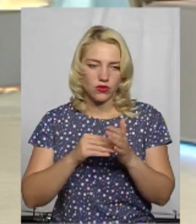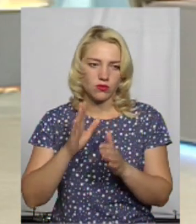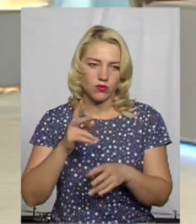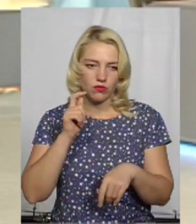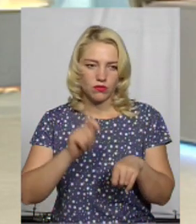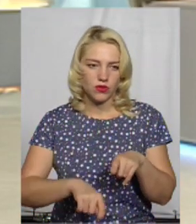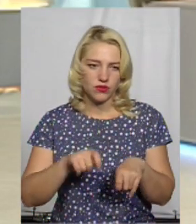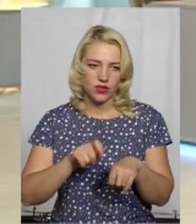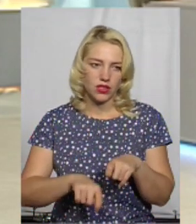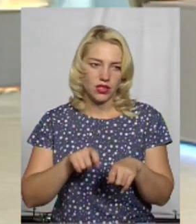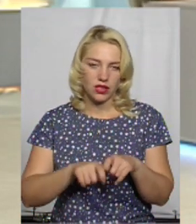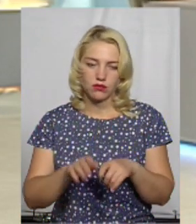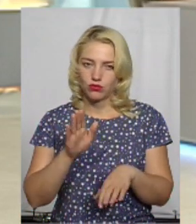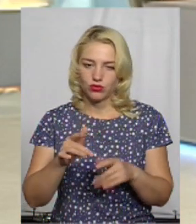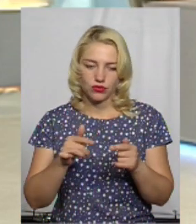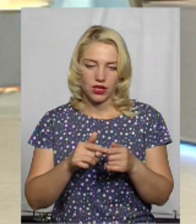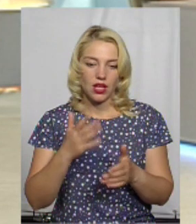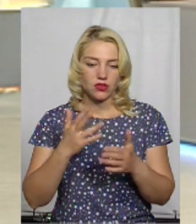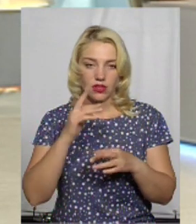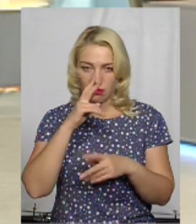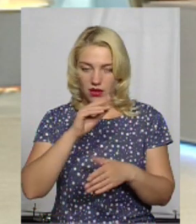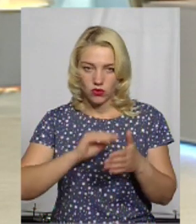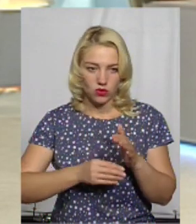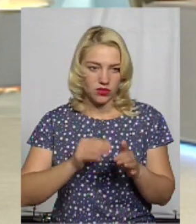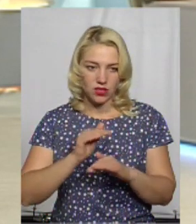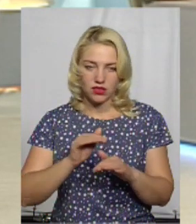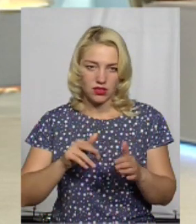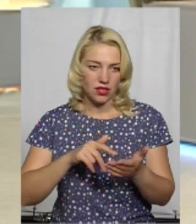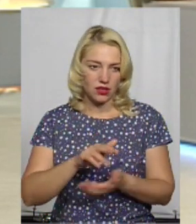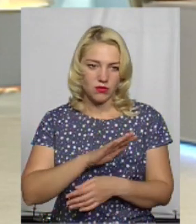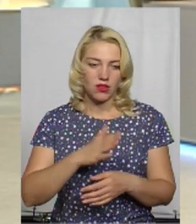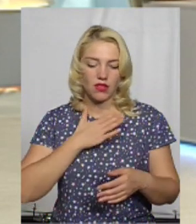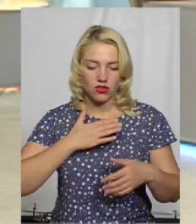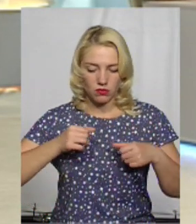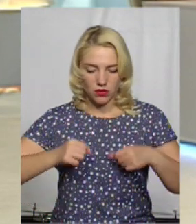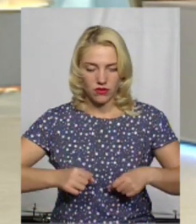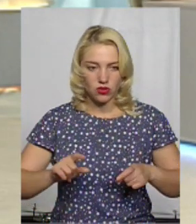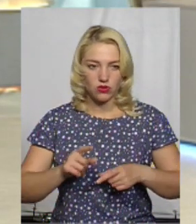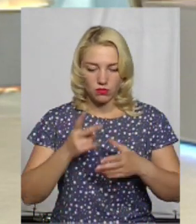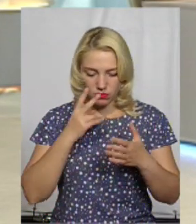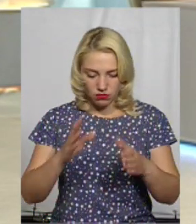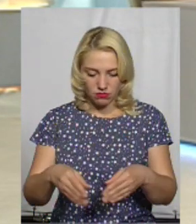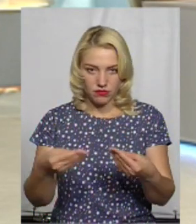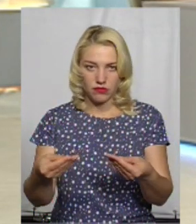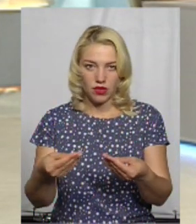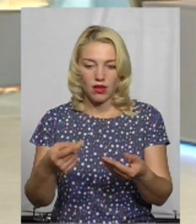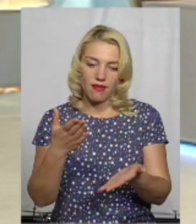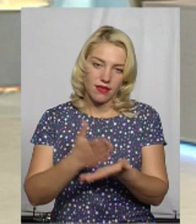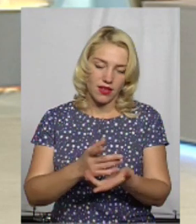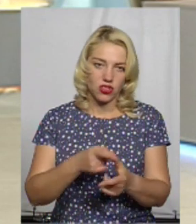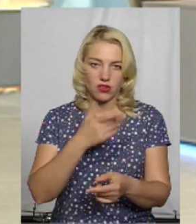ми. Тобто з неправильними довідками ніхто в школу не піде? В наші повноваження входить тільки те, побачити, чи є ця